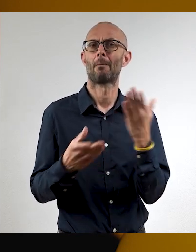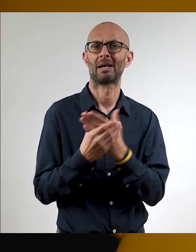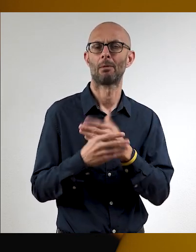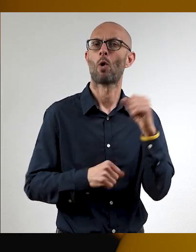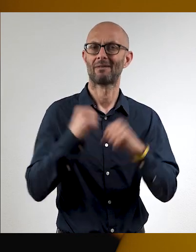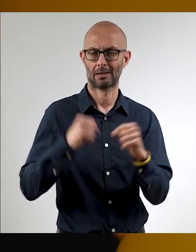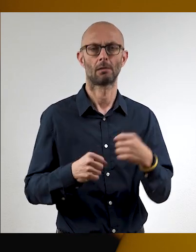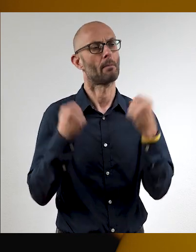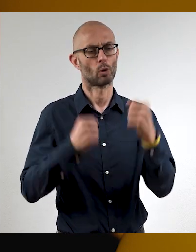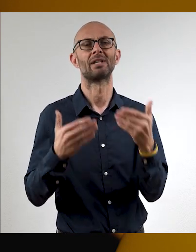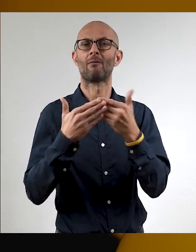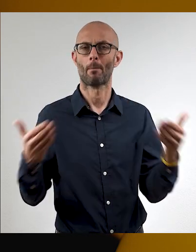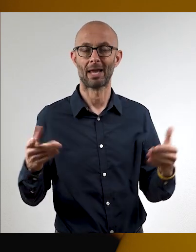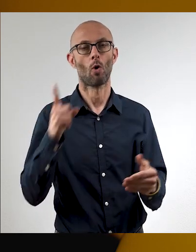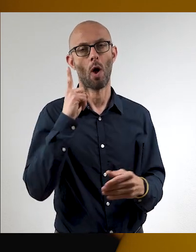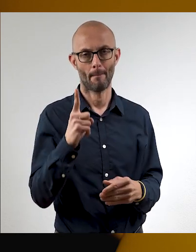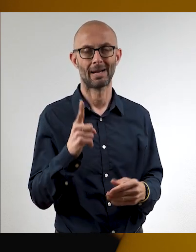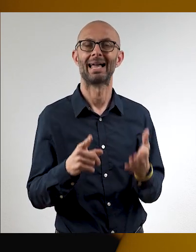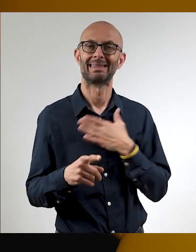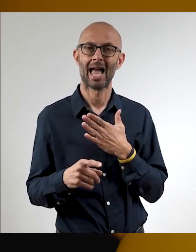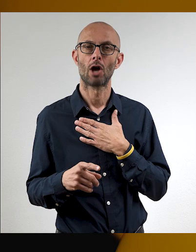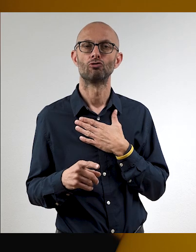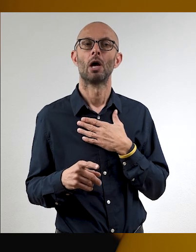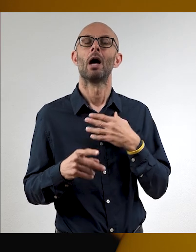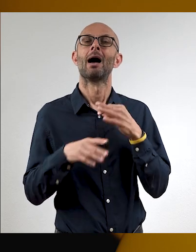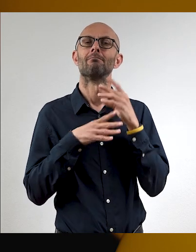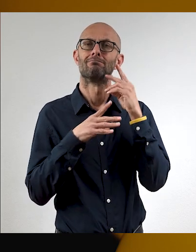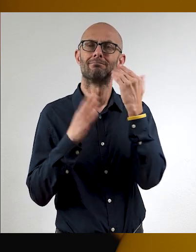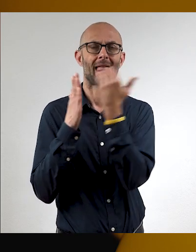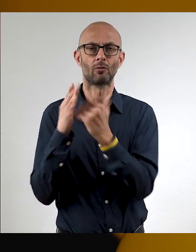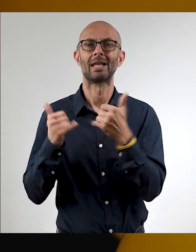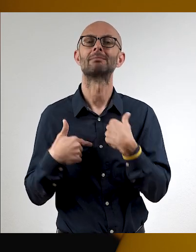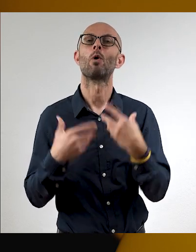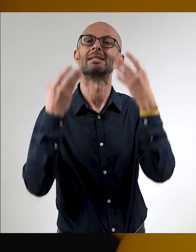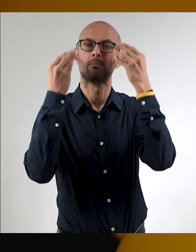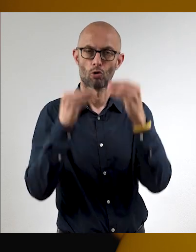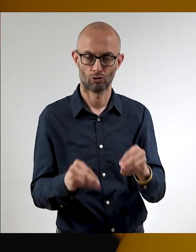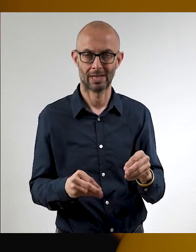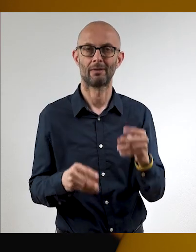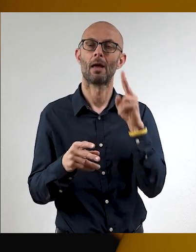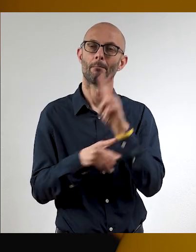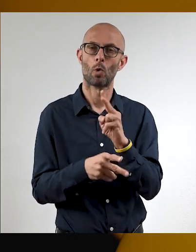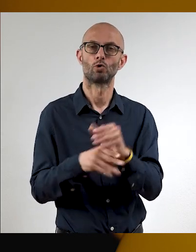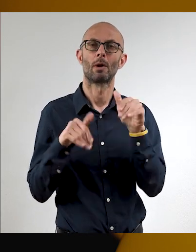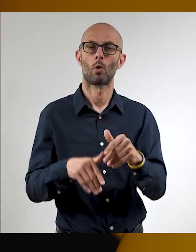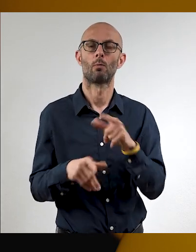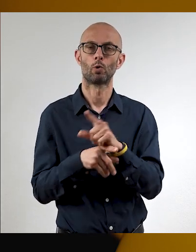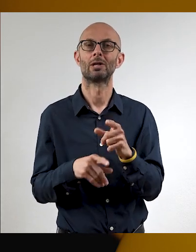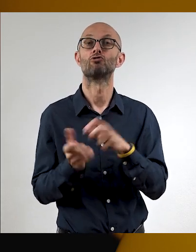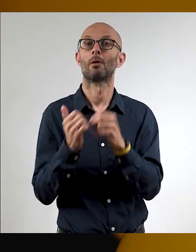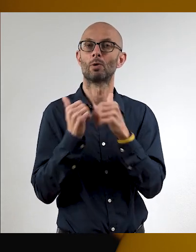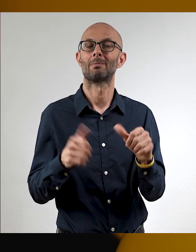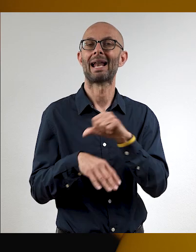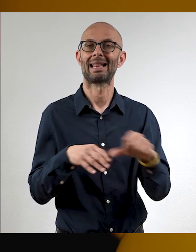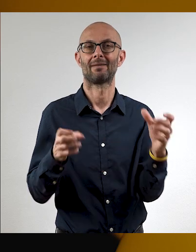neprimerno vedenje, postavimo mejo. Ampak naše vodilo je, da smo spoštljivi. Pozorni moramo biti na še posebej